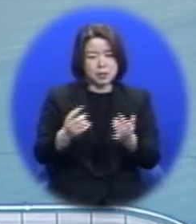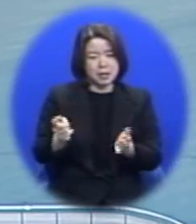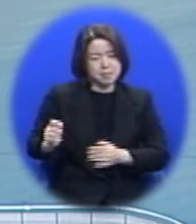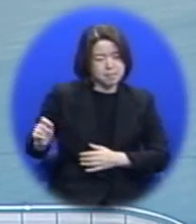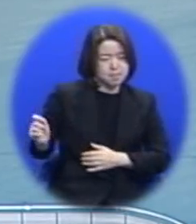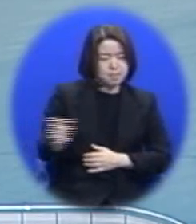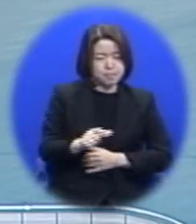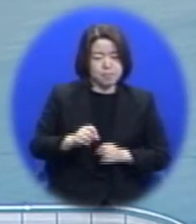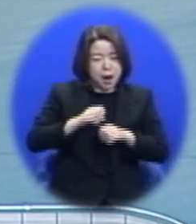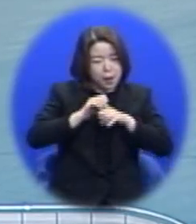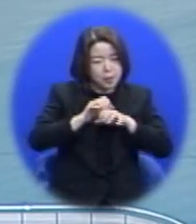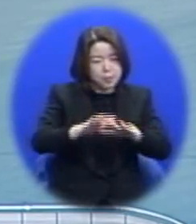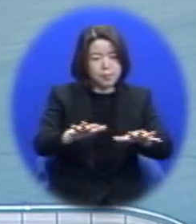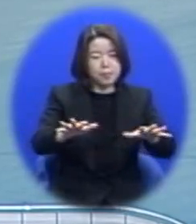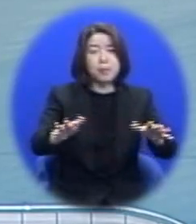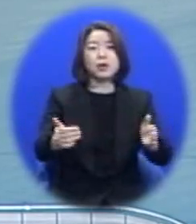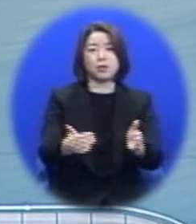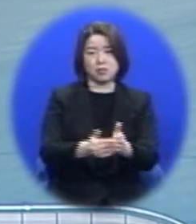것입니다.